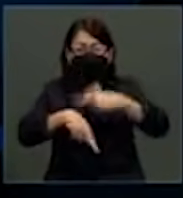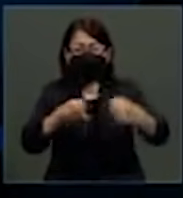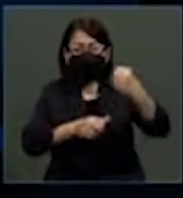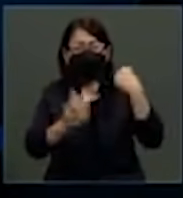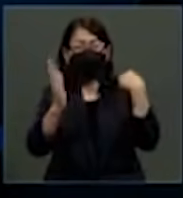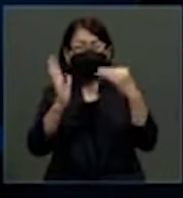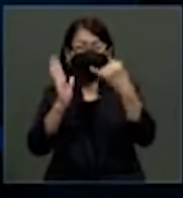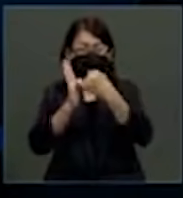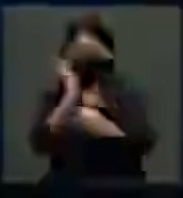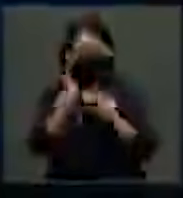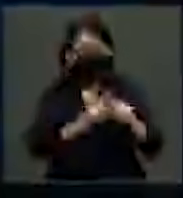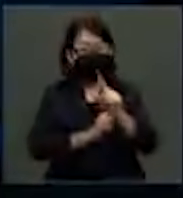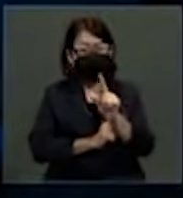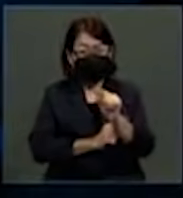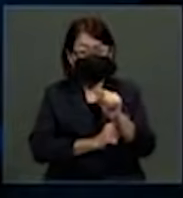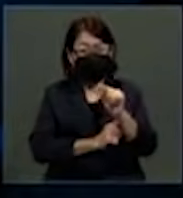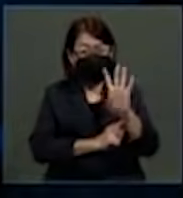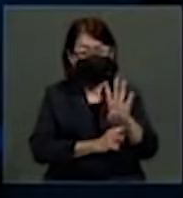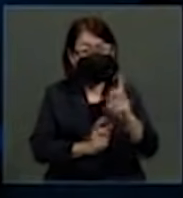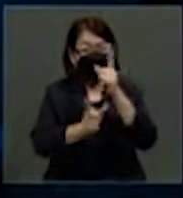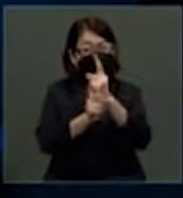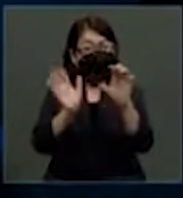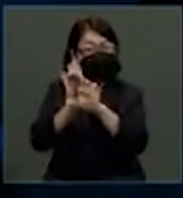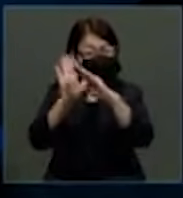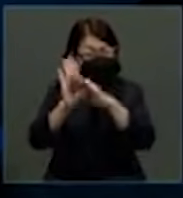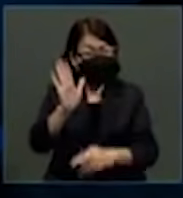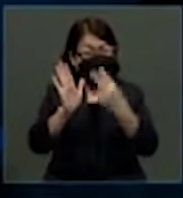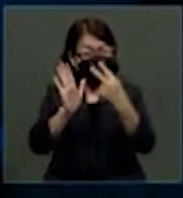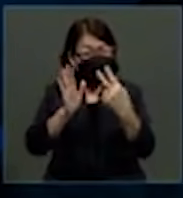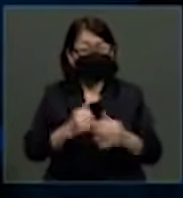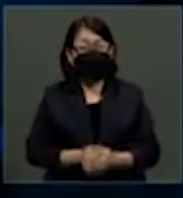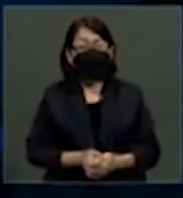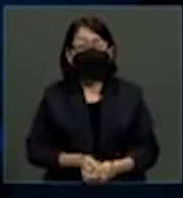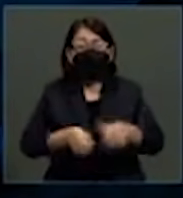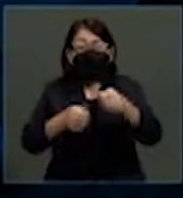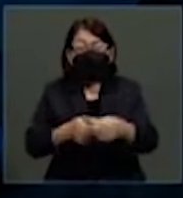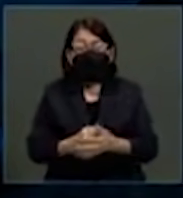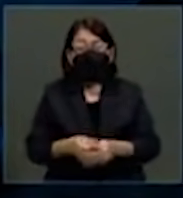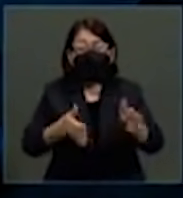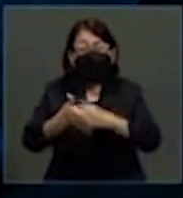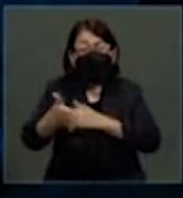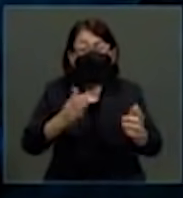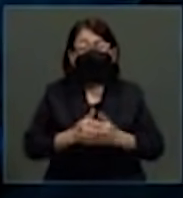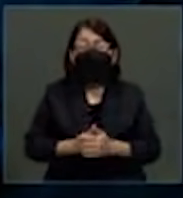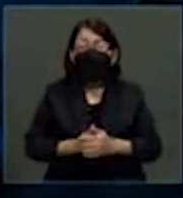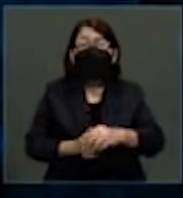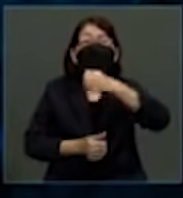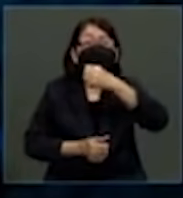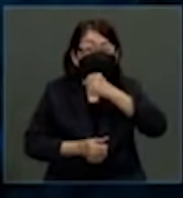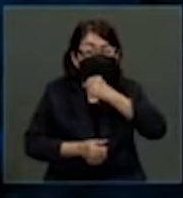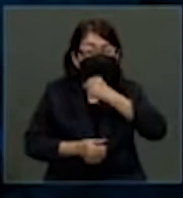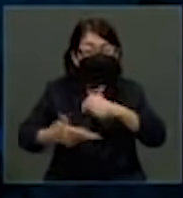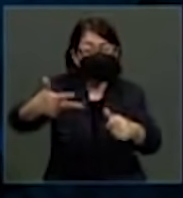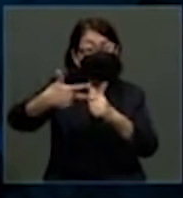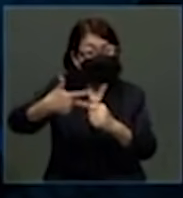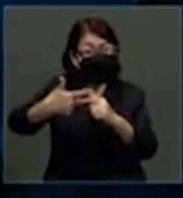อักษรนะครับซึ่งก็จะเป็นลักษณะอย่างนี้นะครับส่วนพื้นที่ควบคุมสูงสุด24จังหวัดตามปรากฏใน